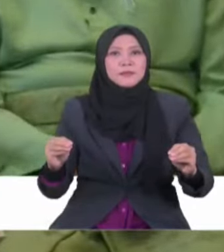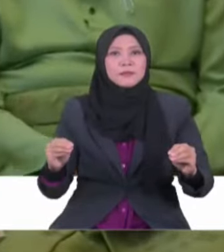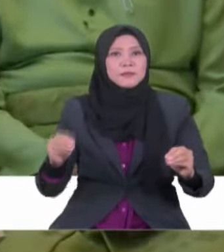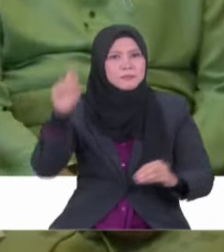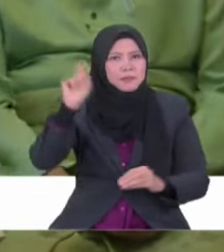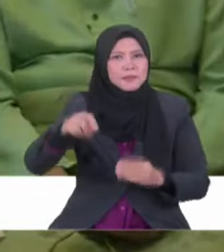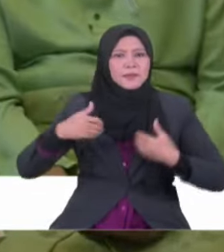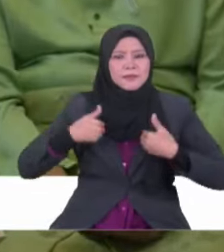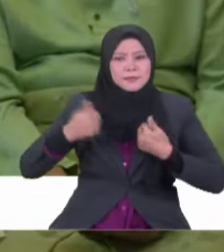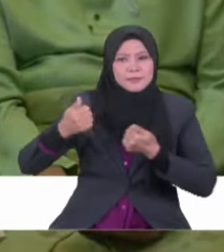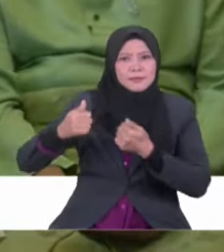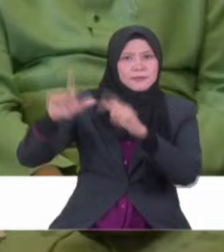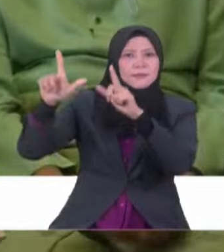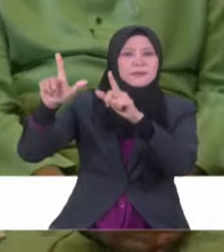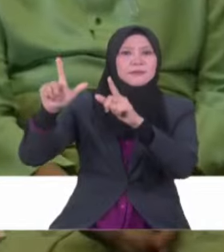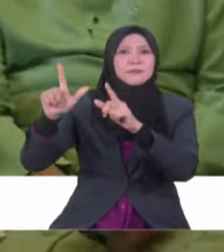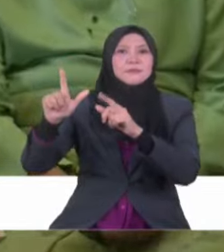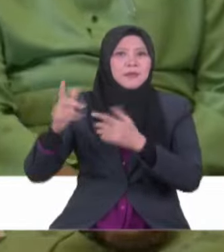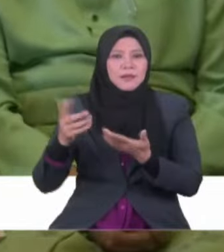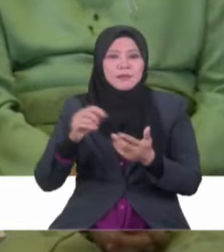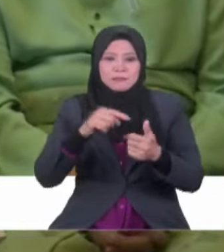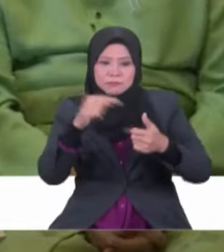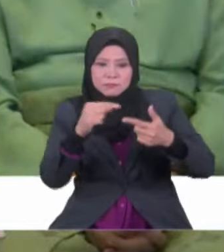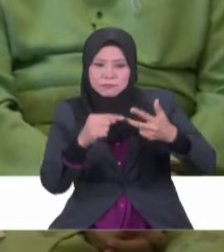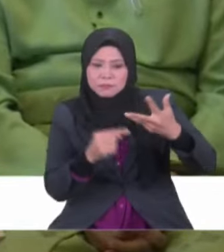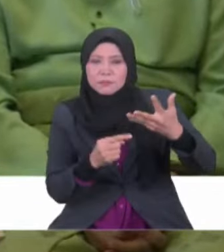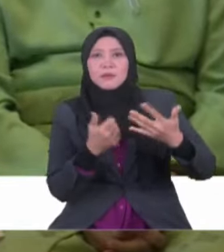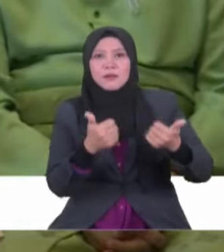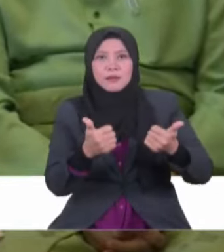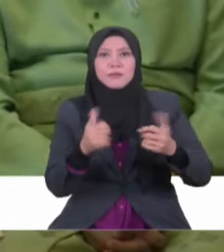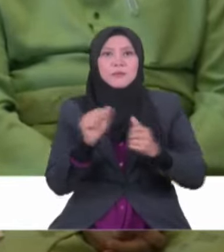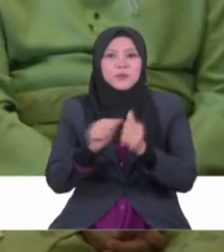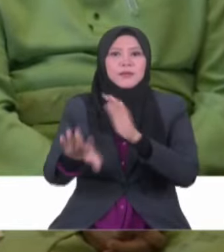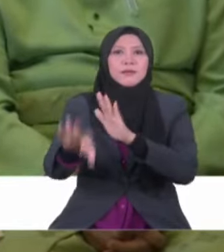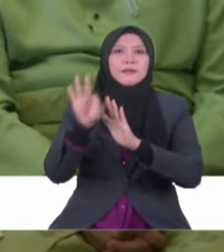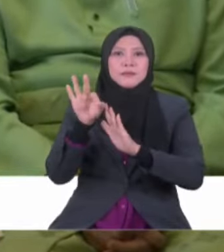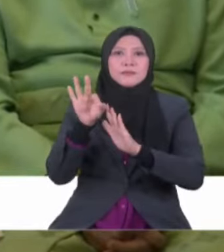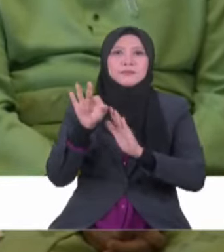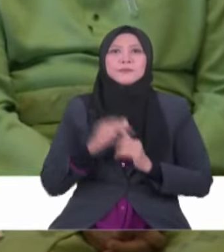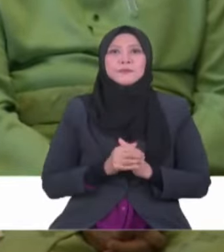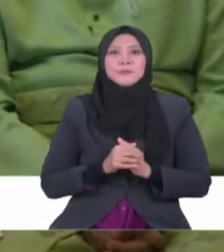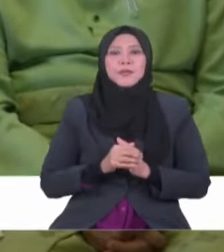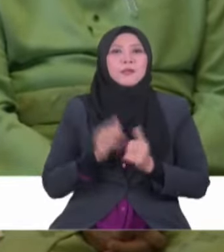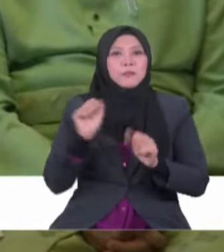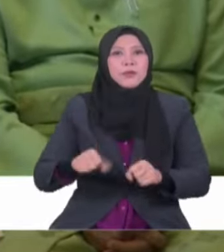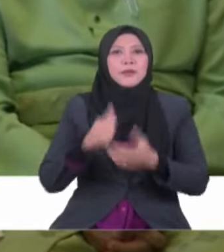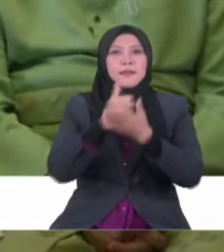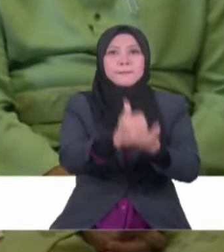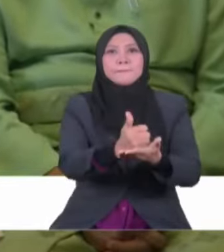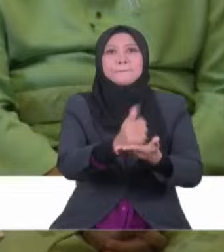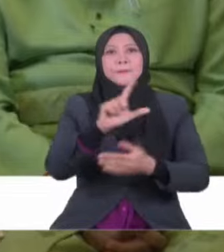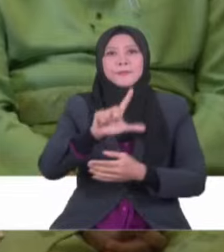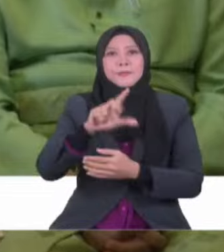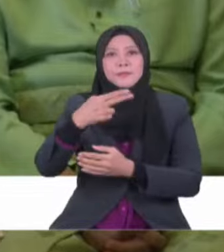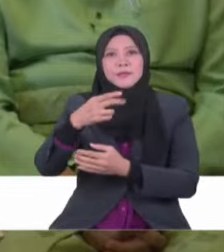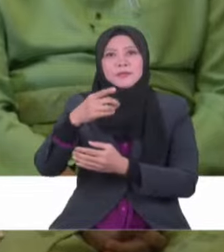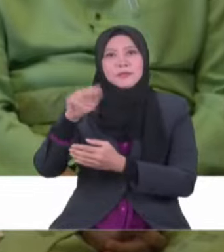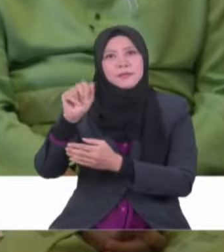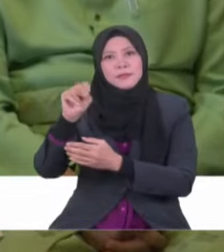punya kelayakan atau kedua-dua pertimbangan tersebut. Dan ini akan membantu Lembaga Hasil Dalam Negeri.